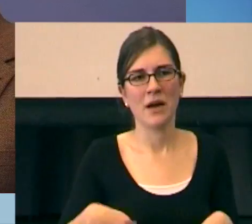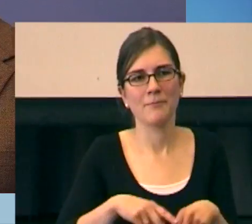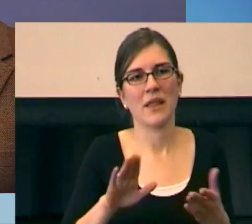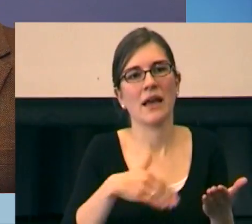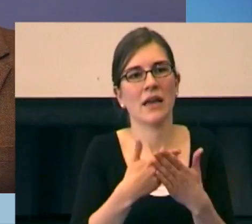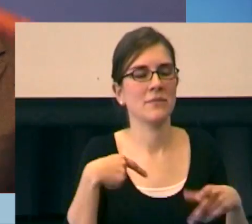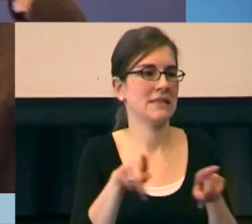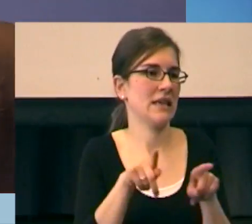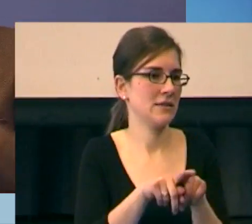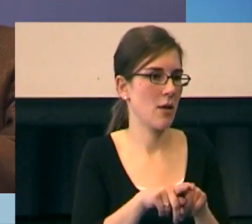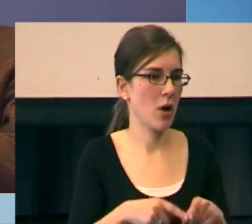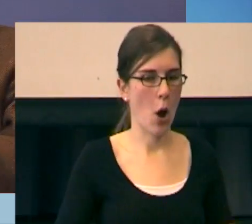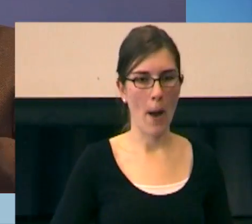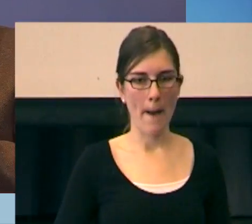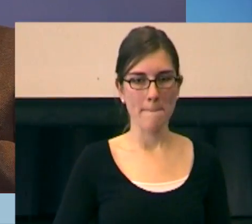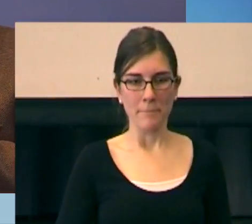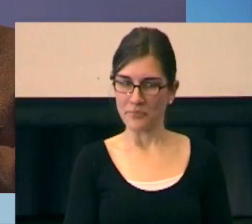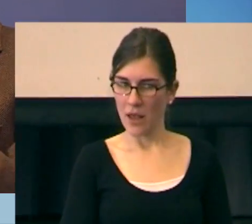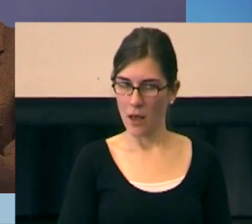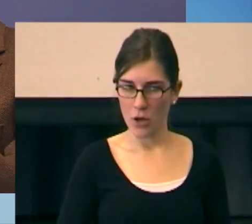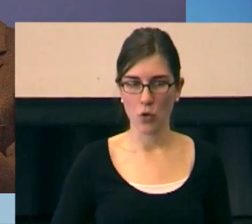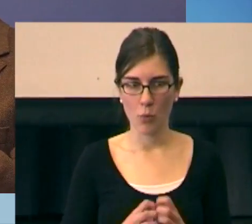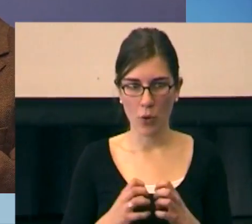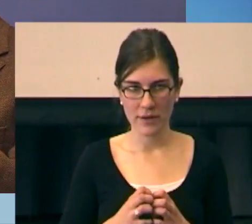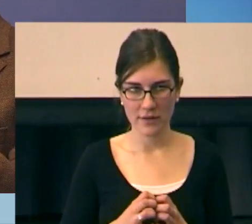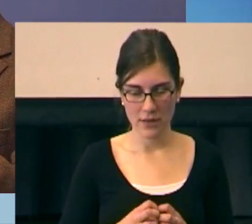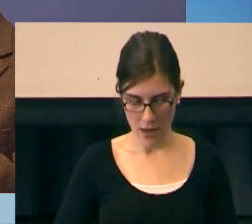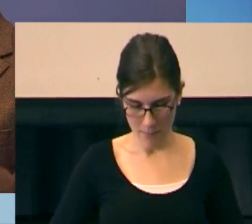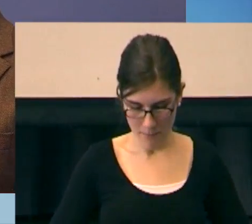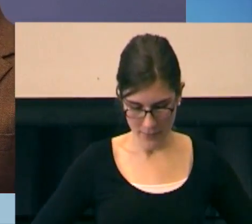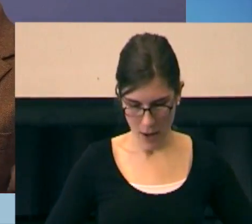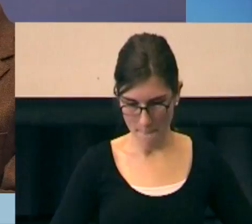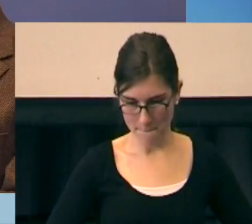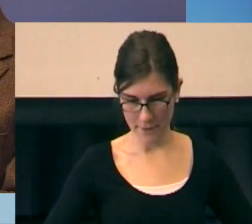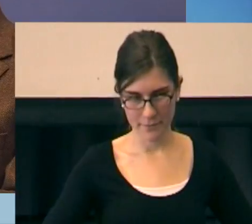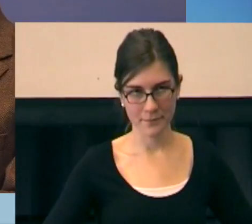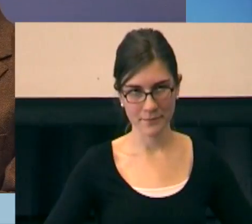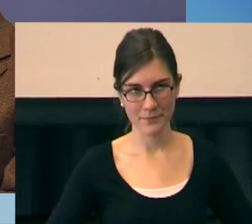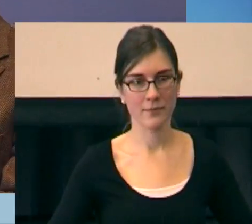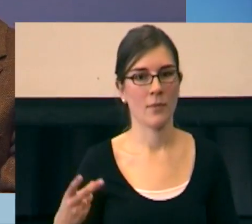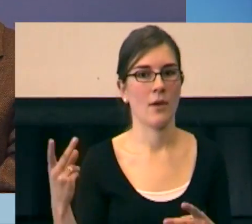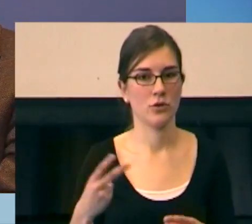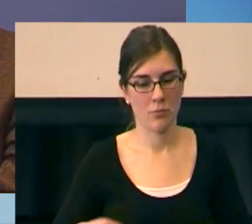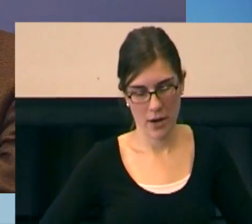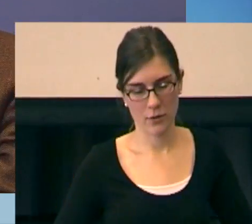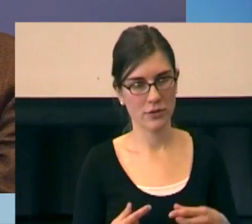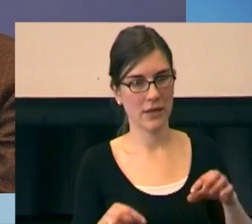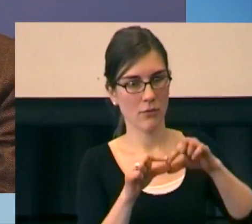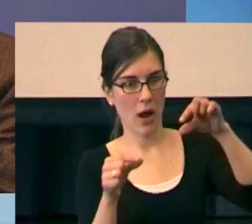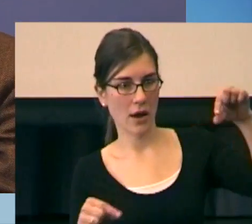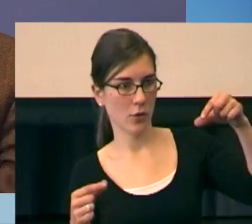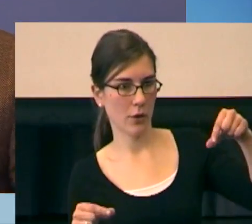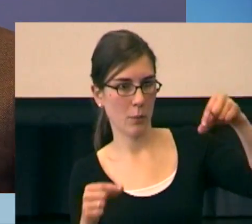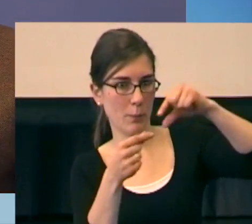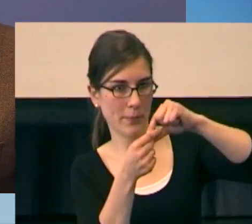Es wird die Prostata entfernt, sie wird unten von der Harnröhre abgeschnitten, sie wird oben von der Blase abgeschnitten und die beiden werden wieder aneinander